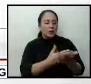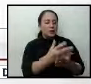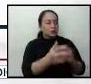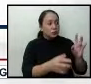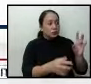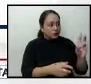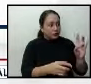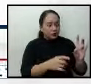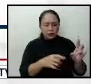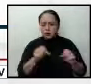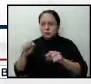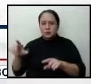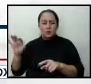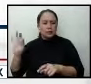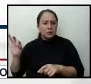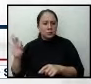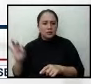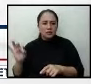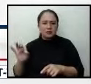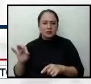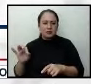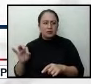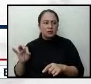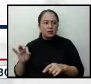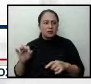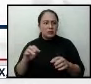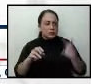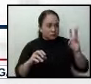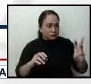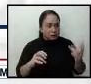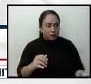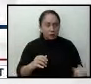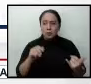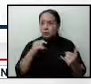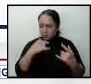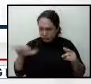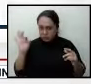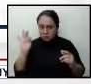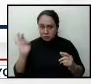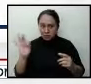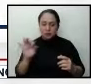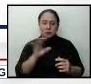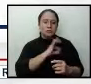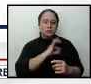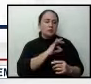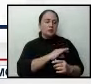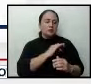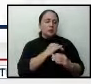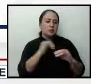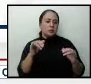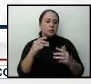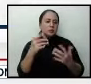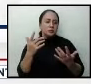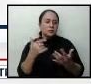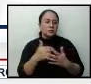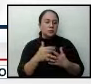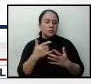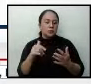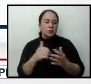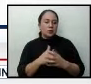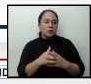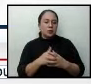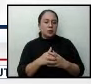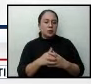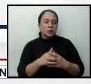Sa ngayon po, 90 pa rin sila, 60 na lang yung farm gate. So yung profit margin lang po ng wholesaler, retailer, or trader po,